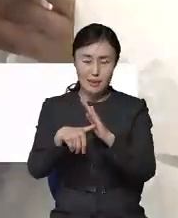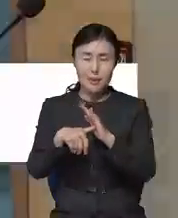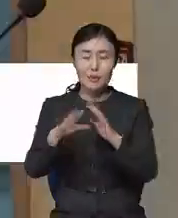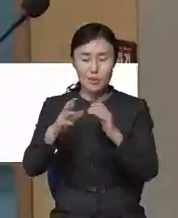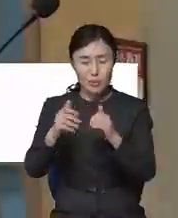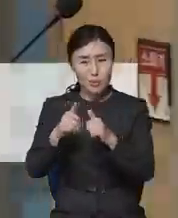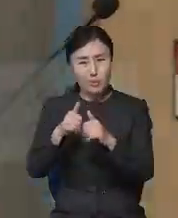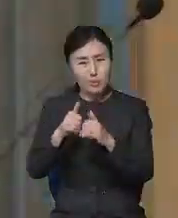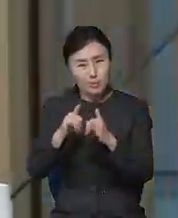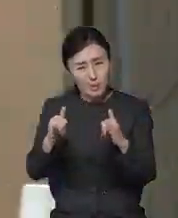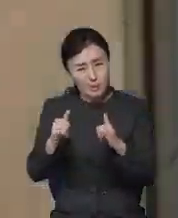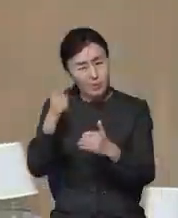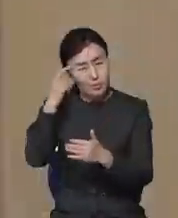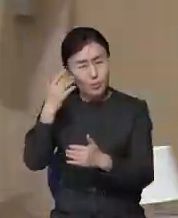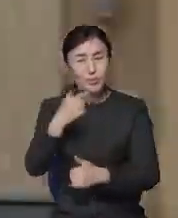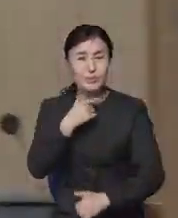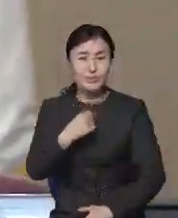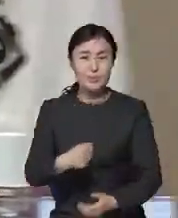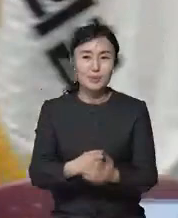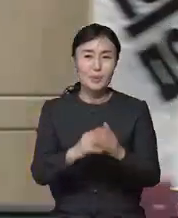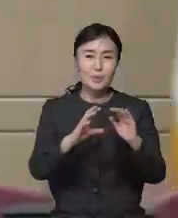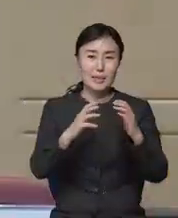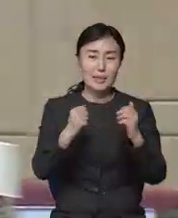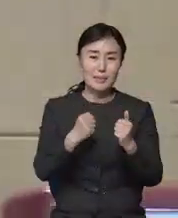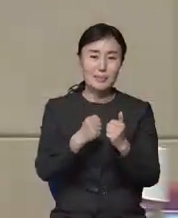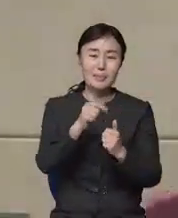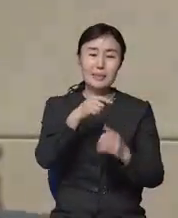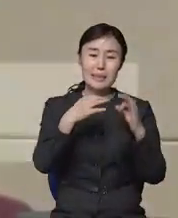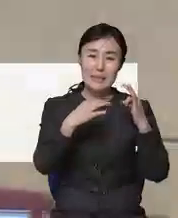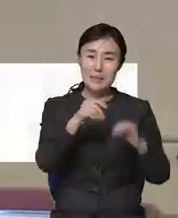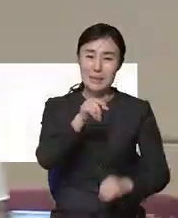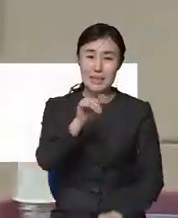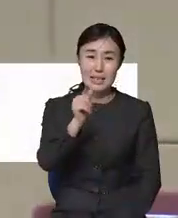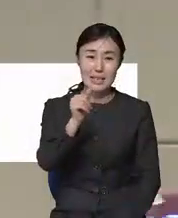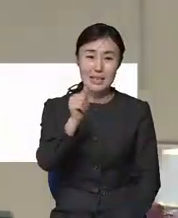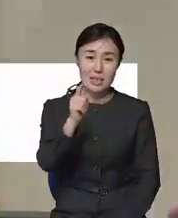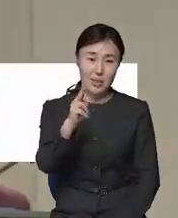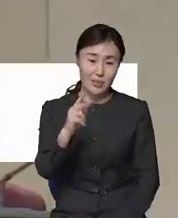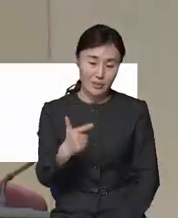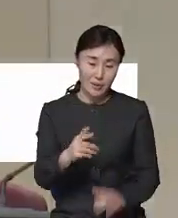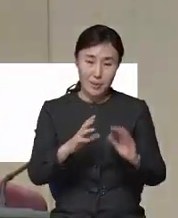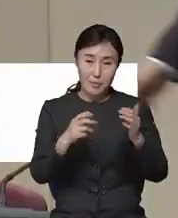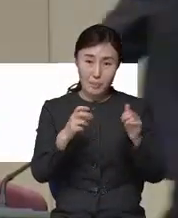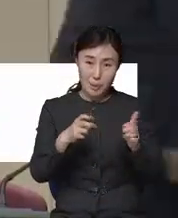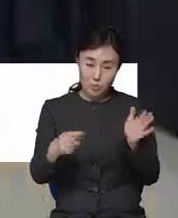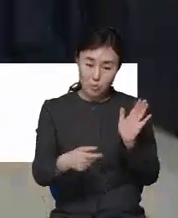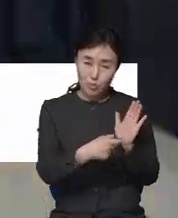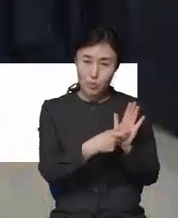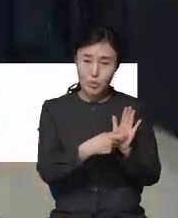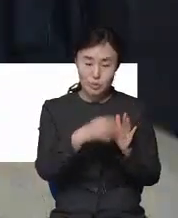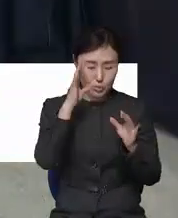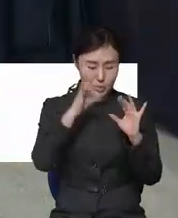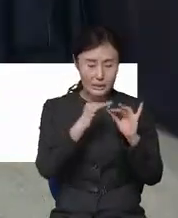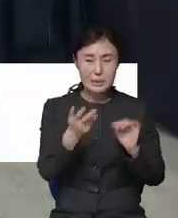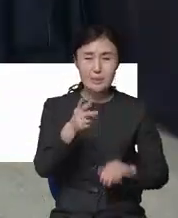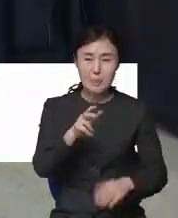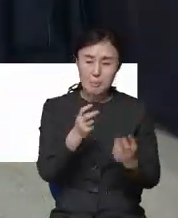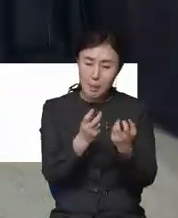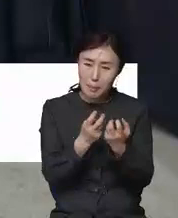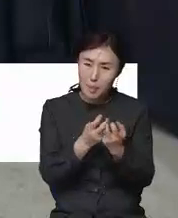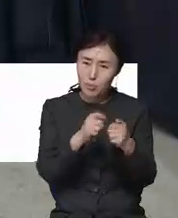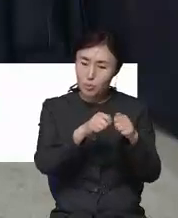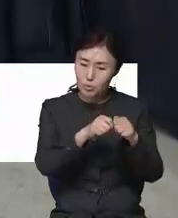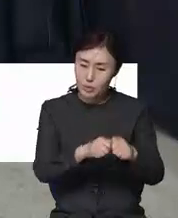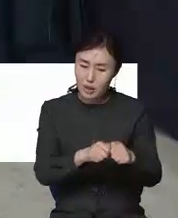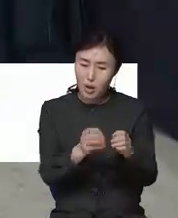요구합니다. 이에 대해 국민의힘 김기현 대표는 헌법 전문 수록에는 찬성한다고 밝혔지만 구체적인 방법과